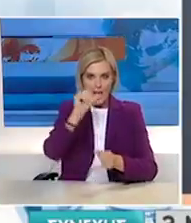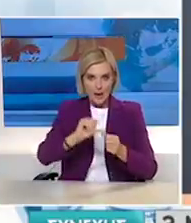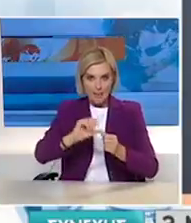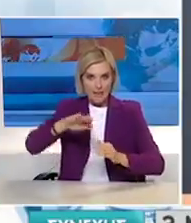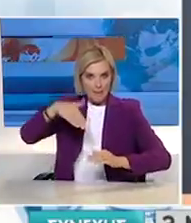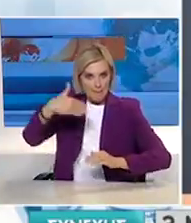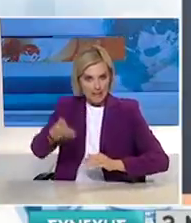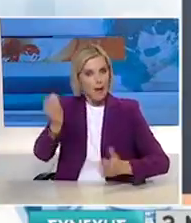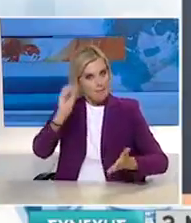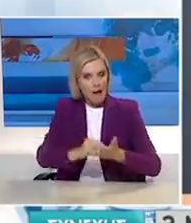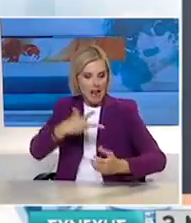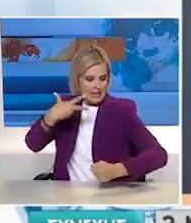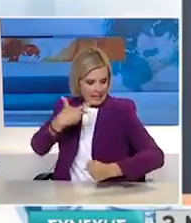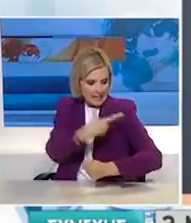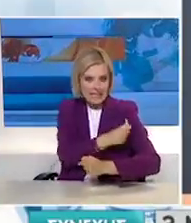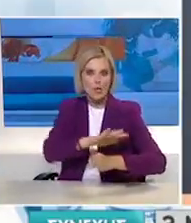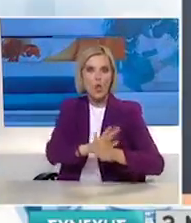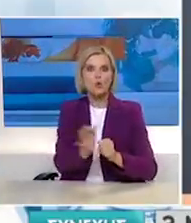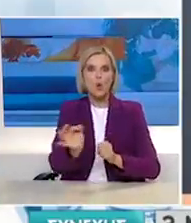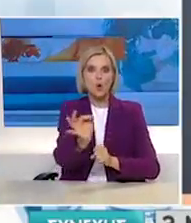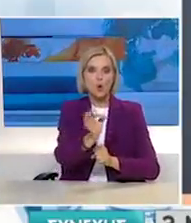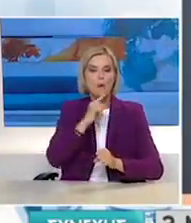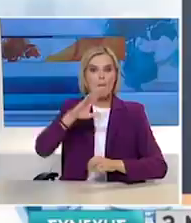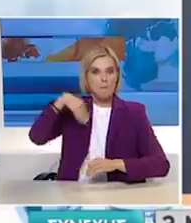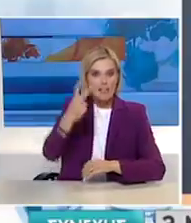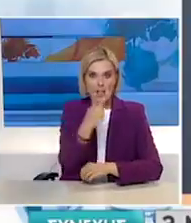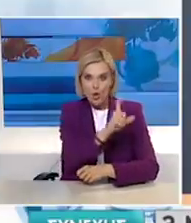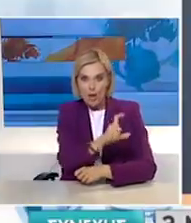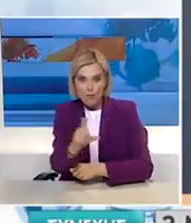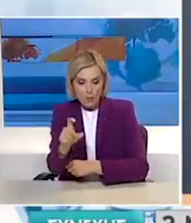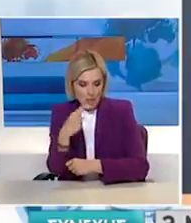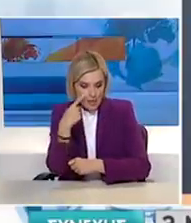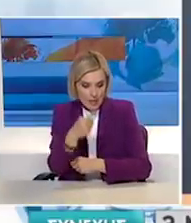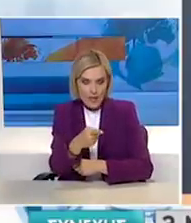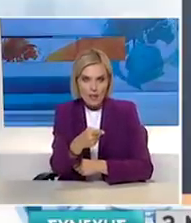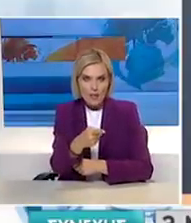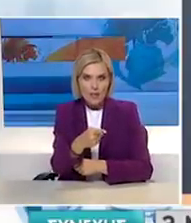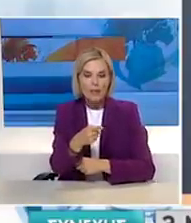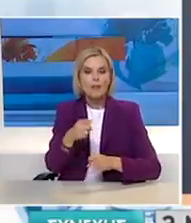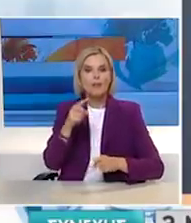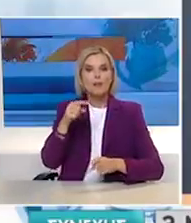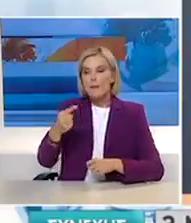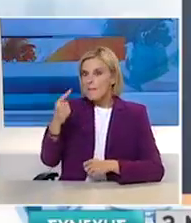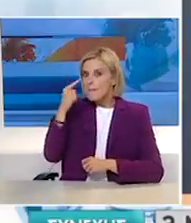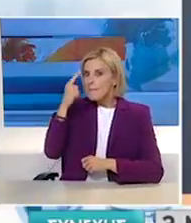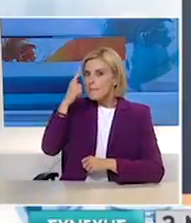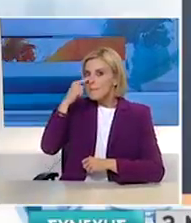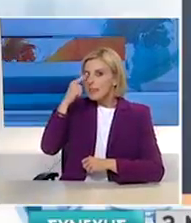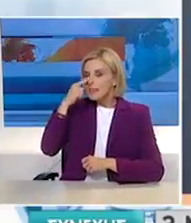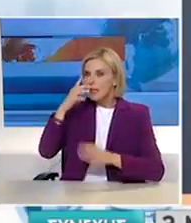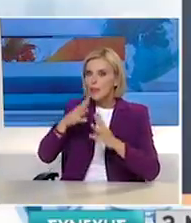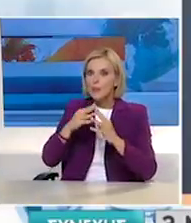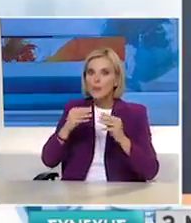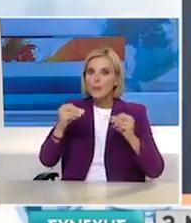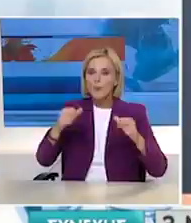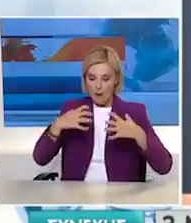μια δόση του ιού. Τις επόμενες δύο εβδομάδες διαπίστωσαν γρήγορα μειούμενα επίπεδα του ιού στη μύτη των ζώων και σχεδόν καθόλου στους